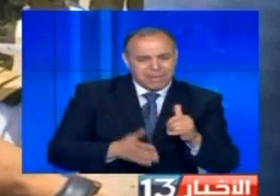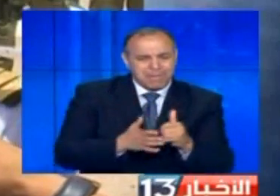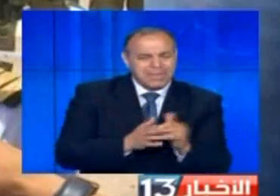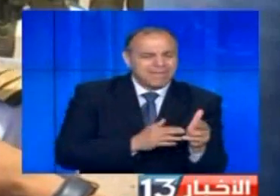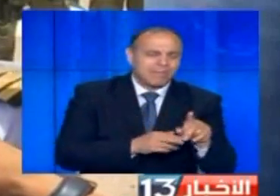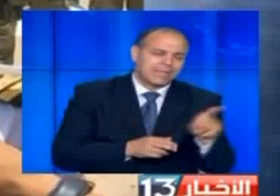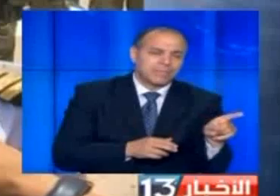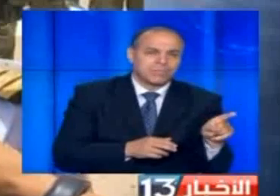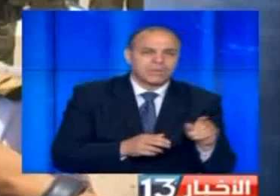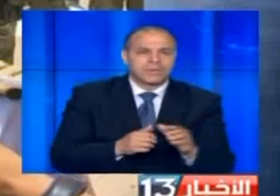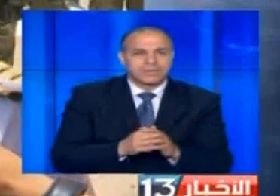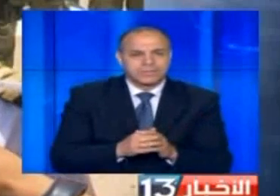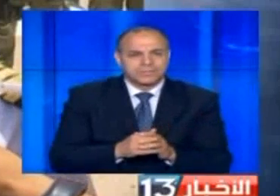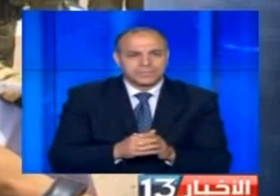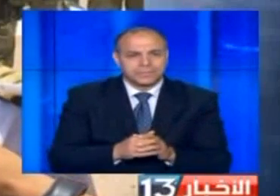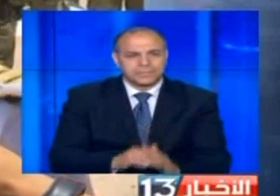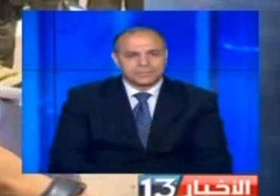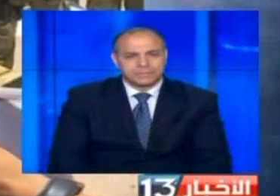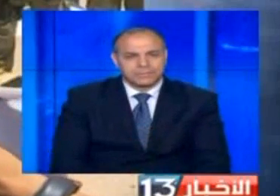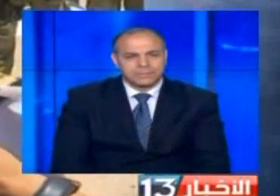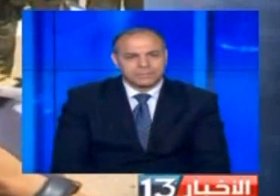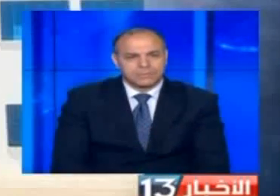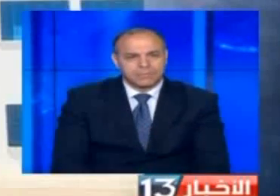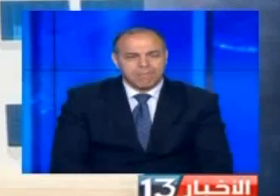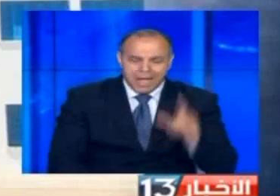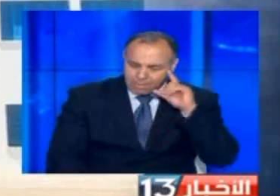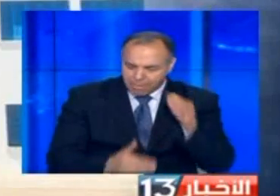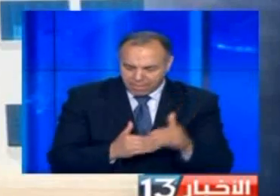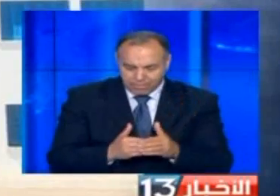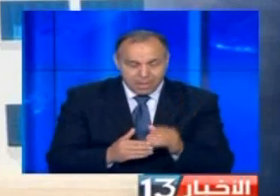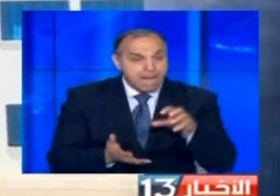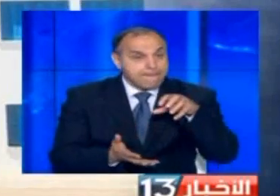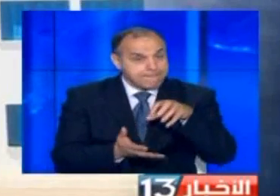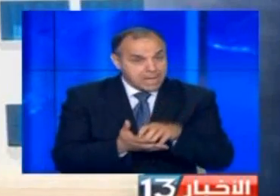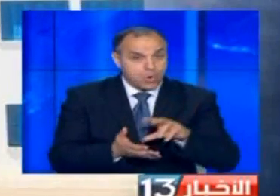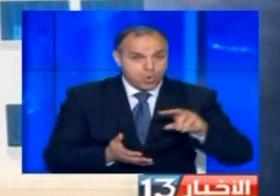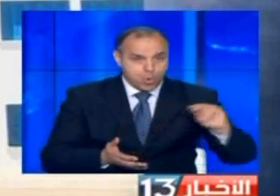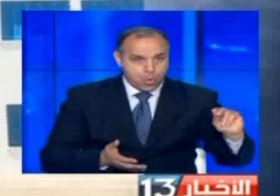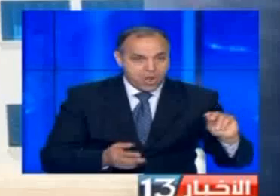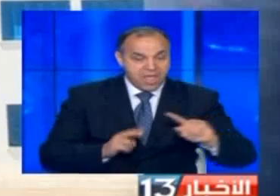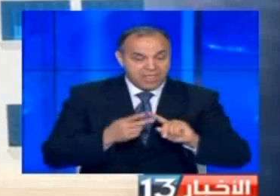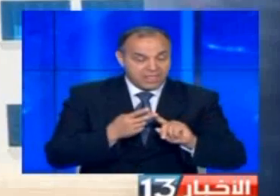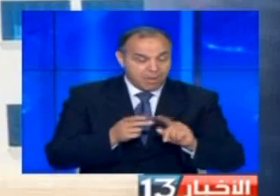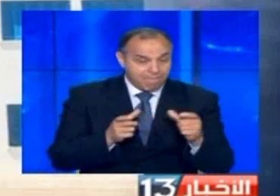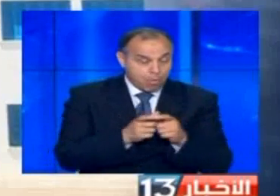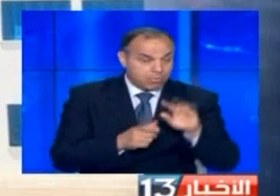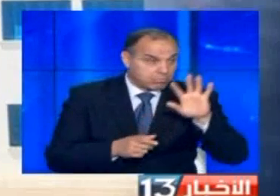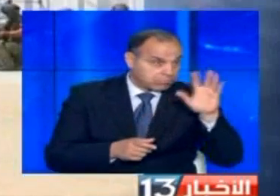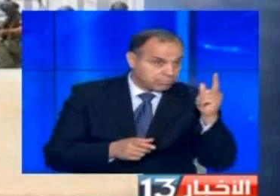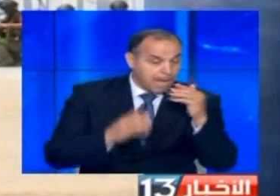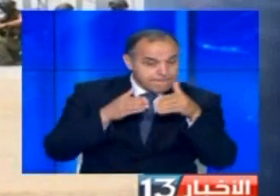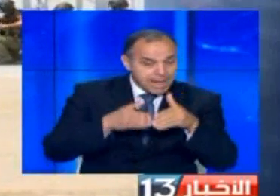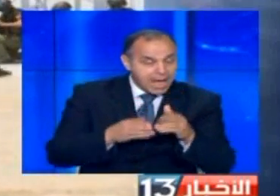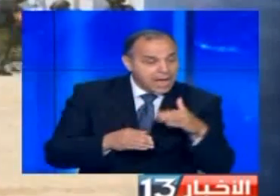الحدوديه مع ليبيا م ايضا الفوج 52 طلائع بحريه